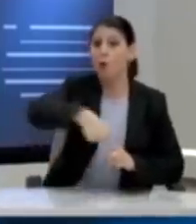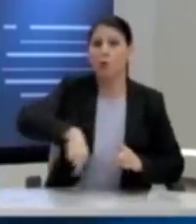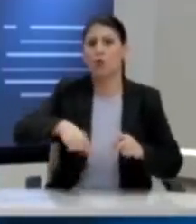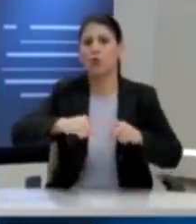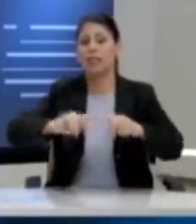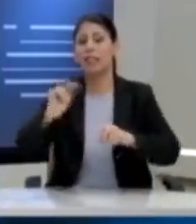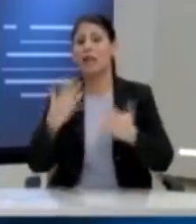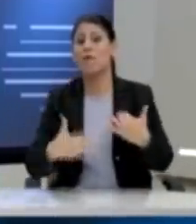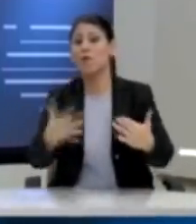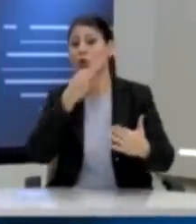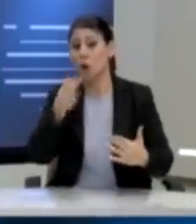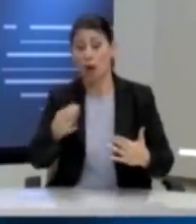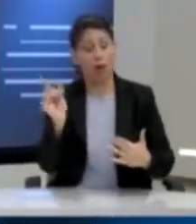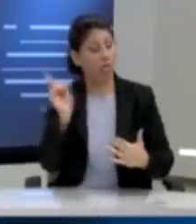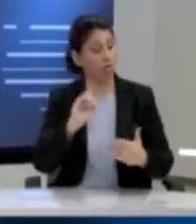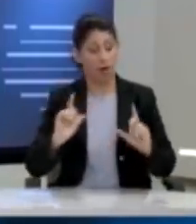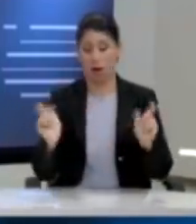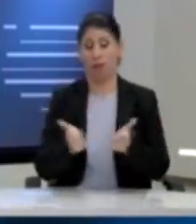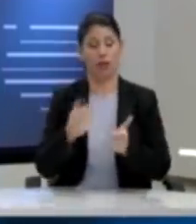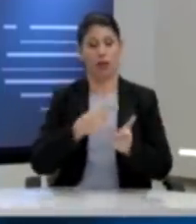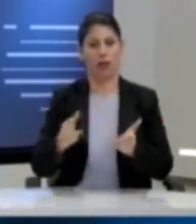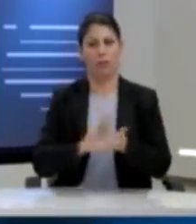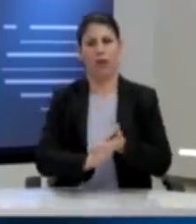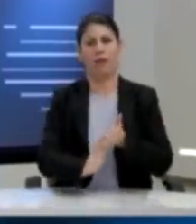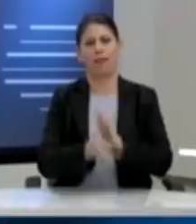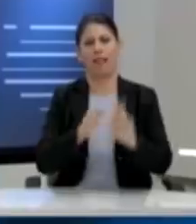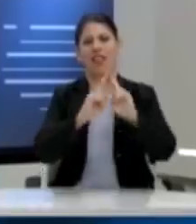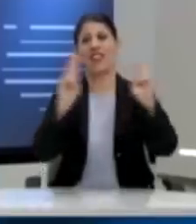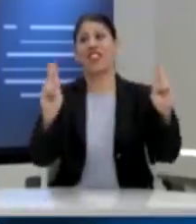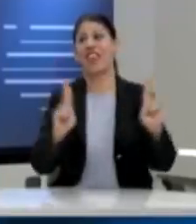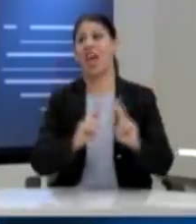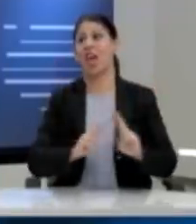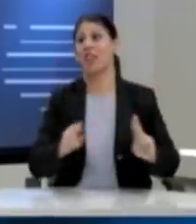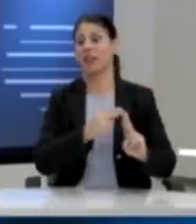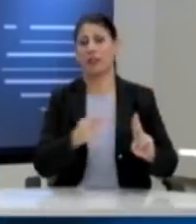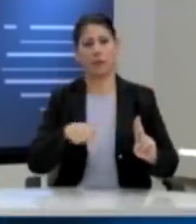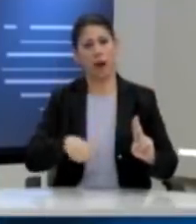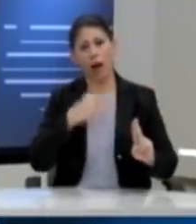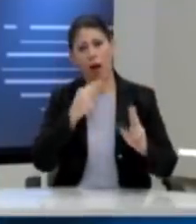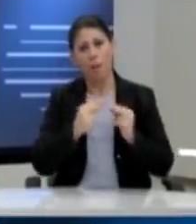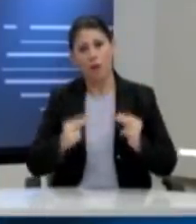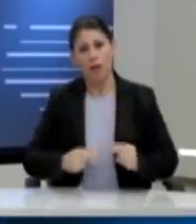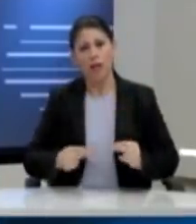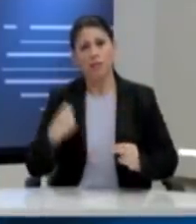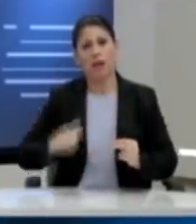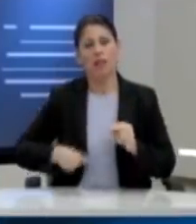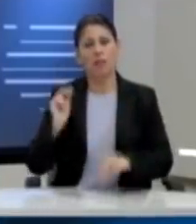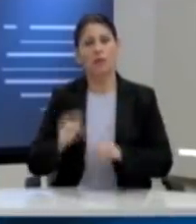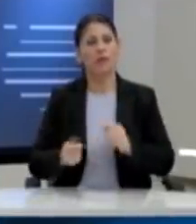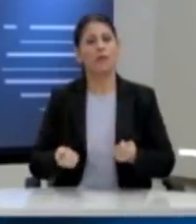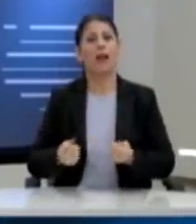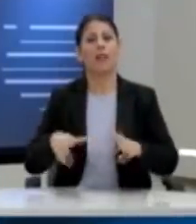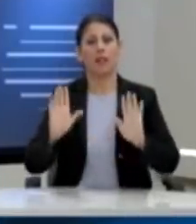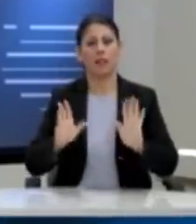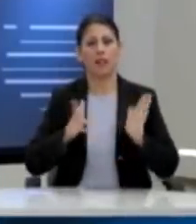και επομένως δεν είναι εθνικό θέμα, έχει λήξει, άρα δεν γίνεται δημοψήφισμα. Και κοροϊδεύεται τον